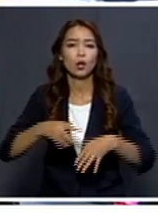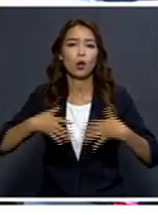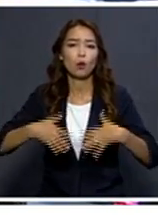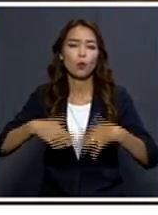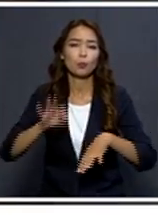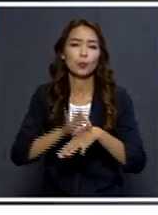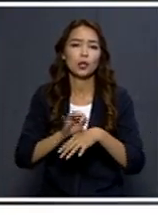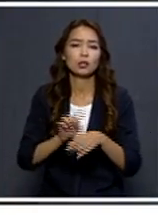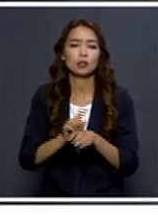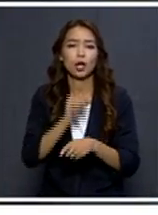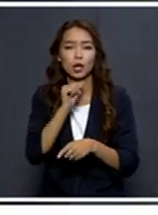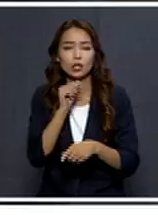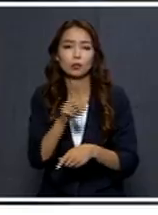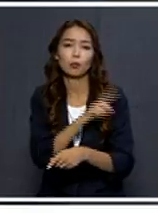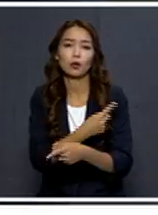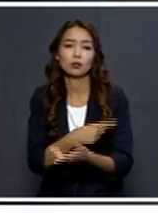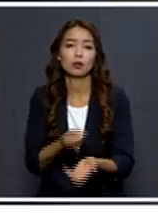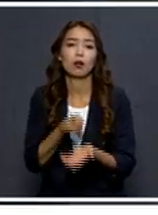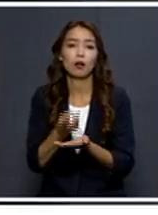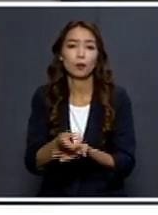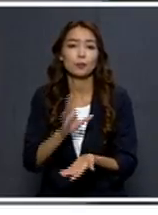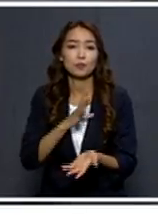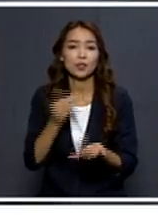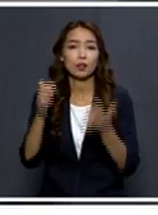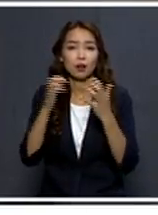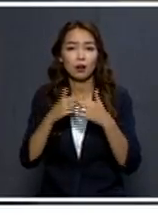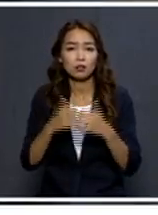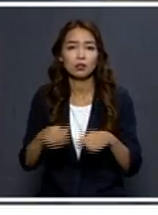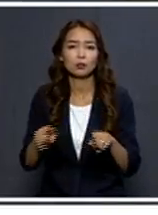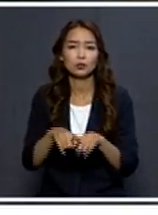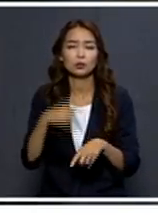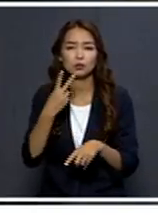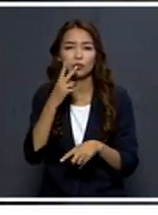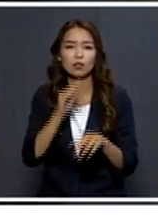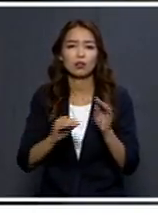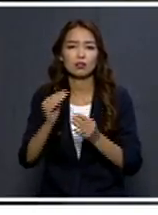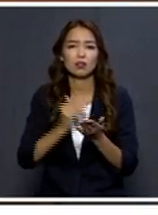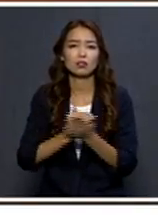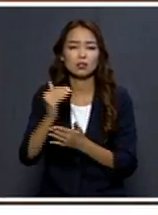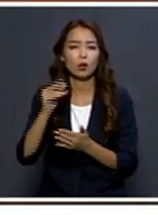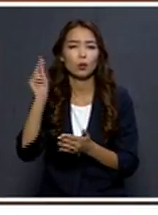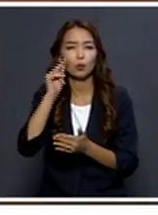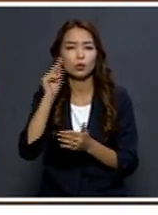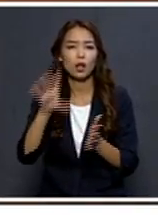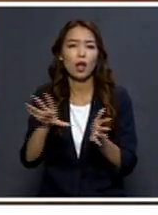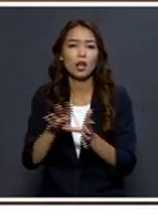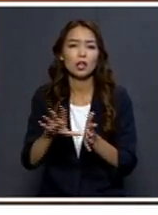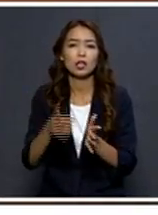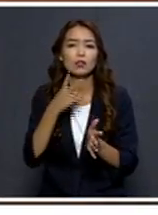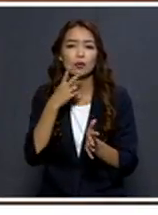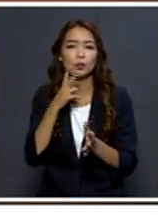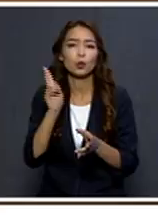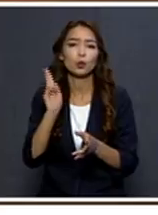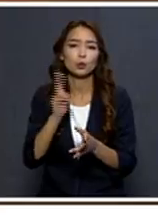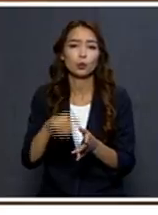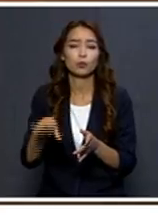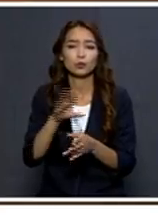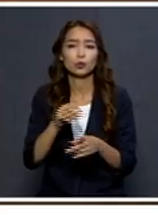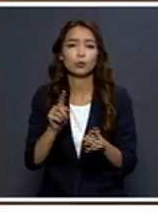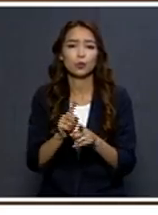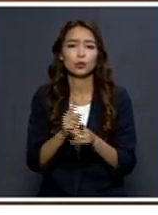лоқси бергесін ауруханаға барған. Зерттеулерге қарағанда Құрама Штаттарда жоғары сынып оқушылары арасында электрондық темекі тартатындар